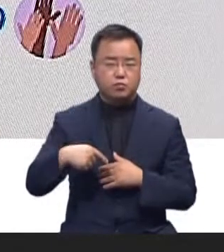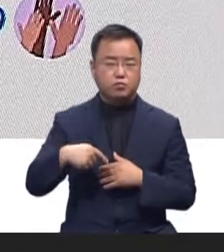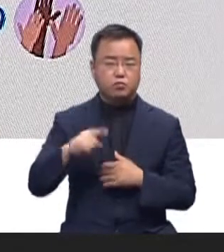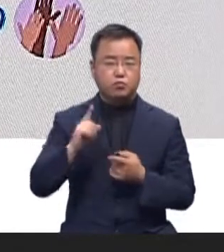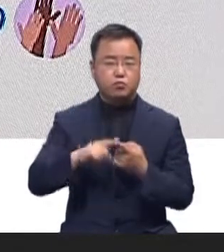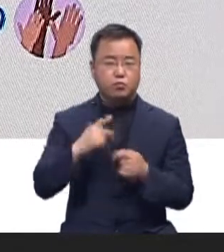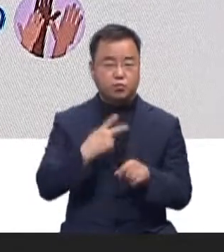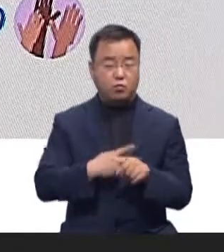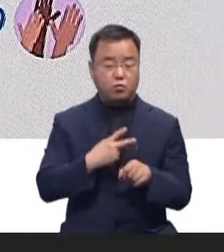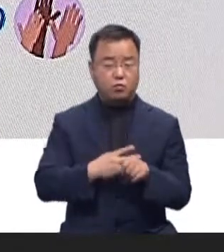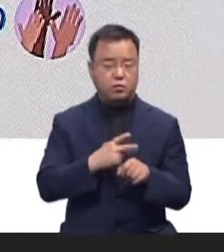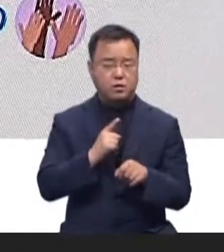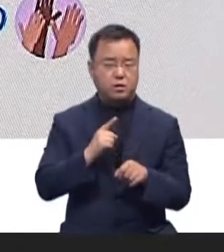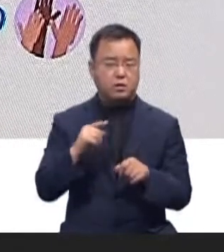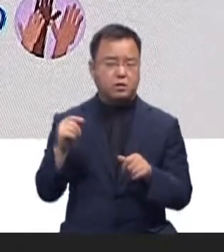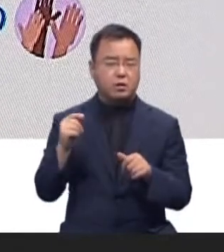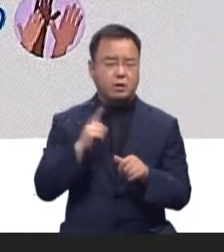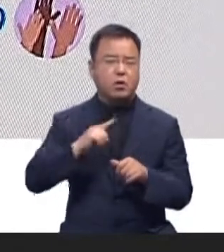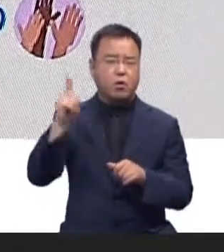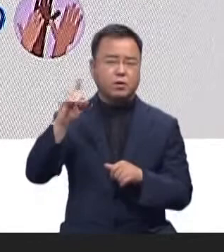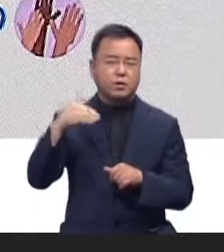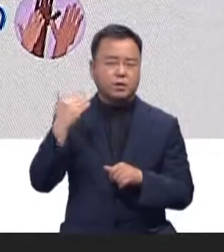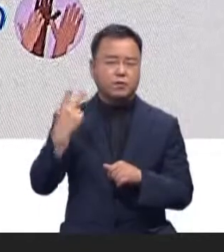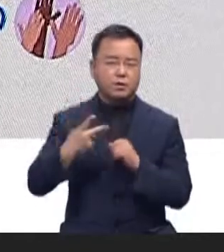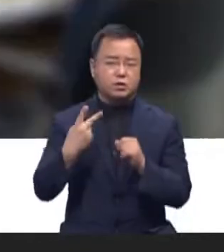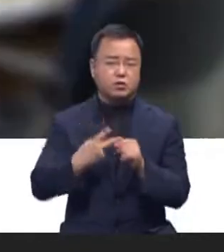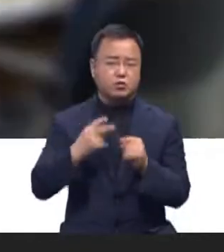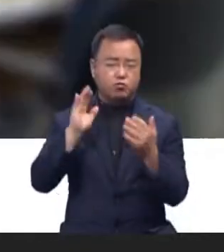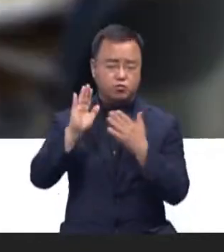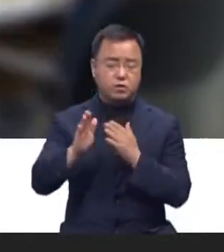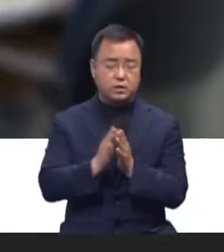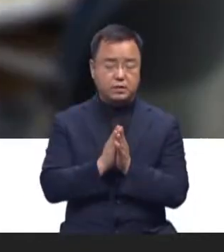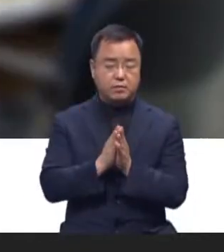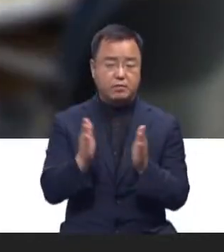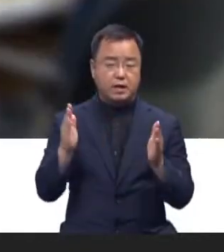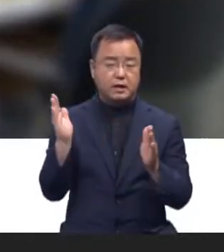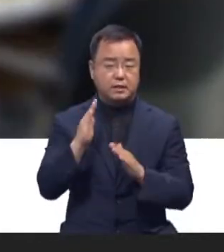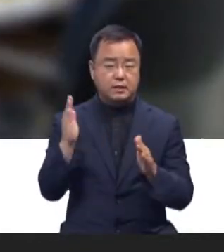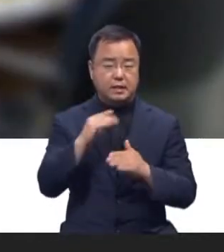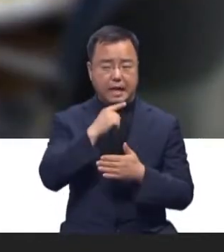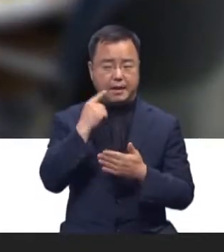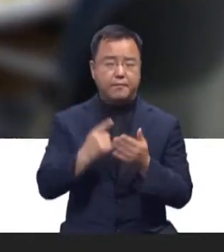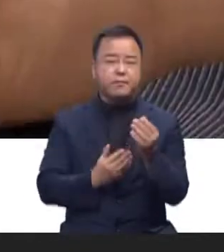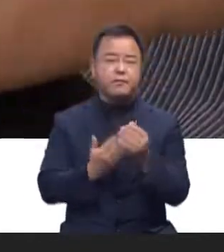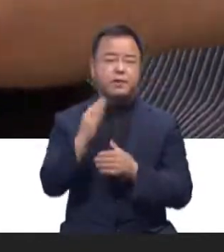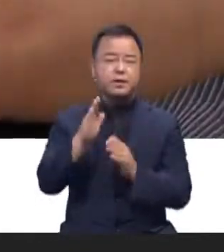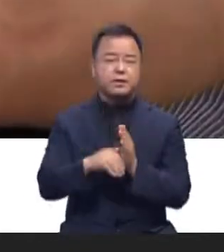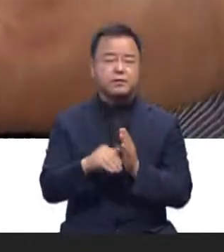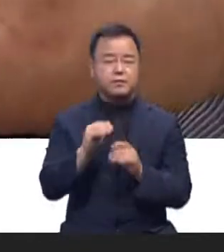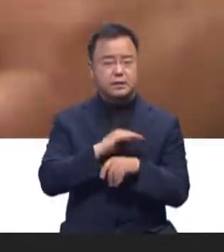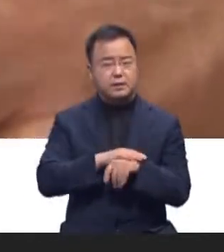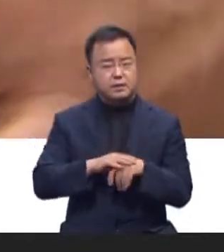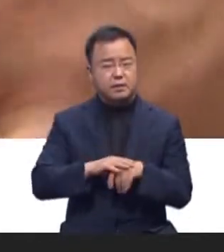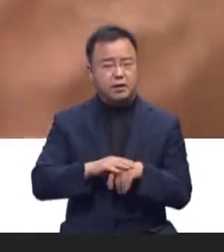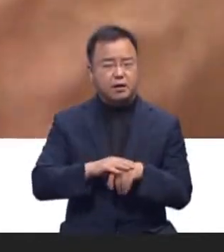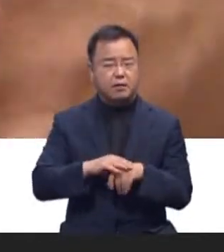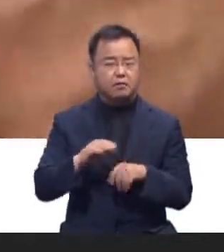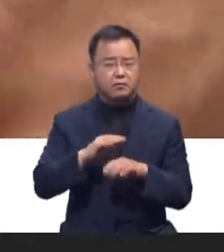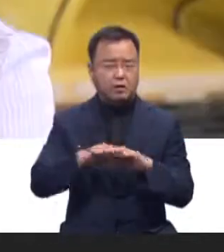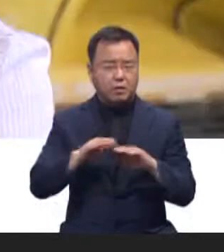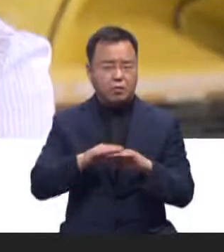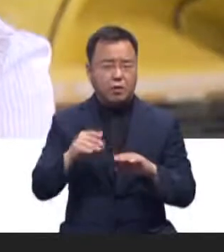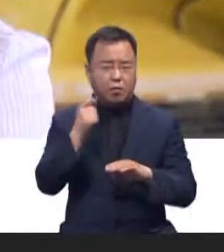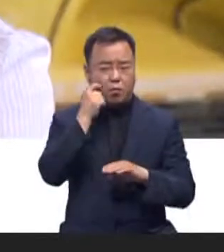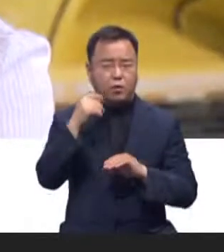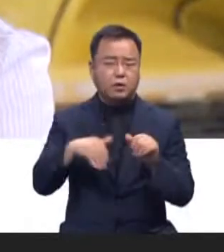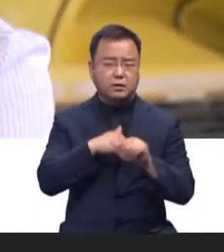대해서 2년이 지나서야 재판이 시작됐어요. 네. 학생들이 인권 침해를 당했을 때 제대로 된 신고 체계에 작동되지 않고 있다는 것을 방증하고